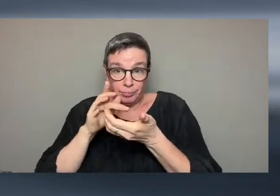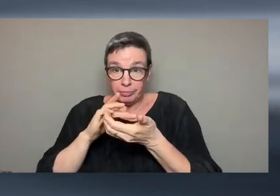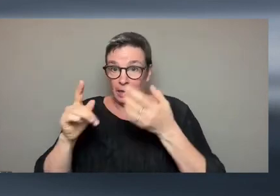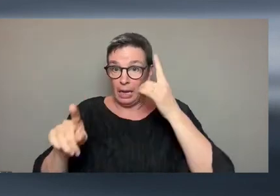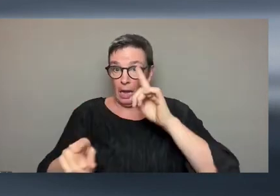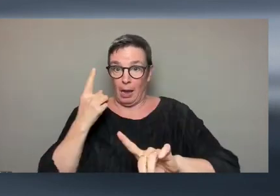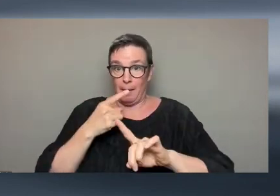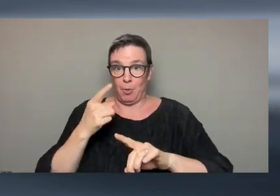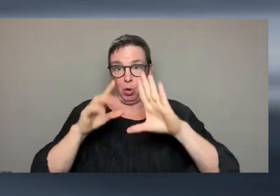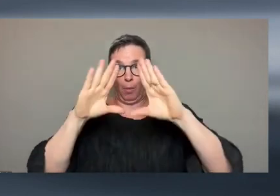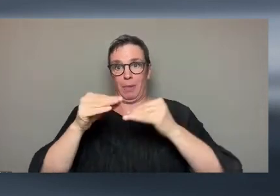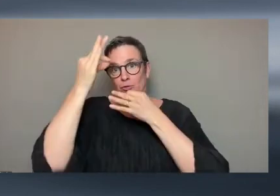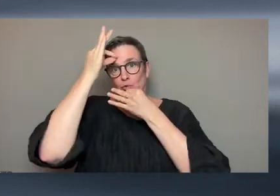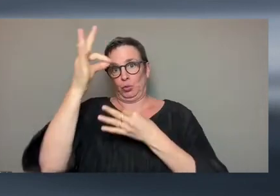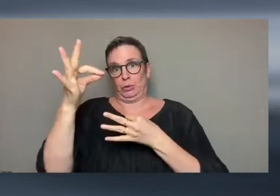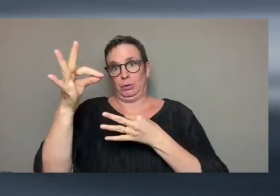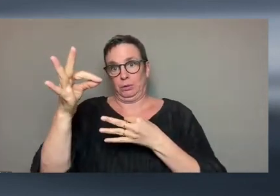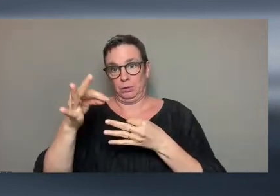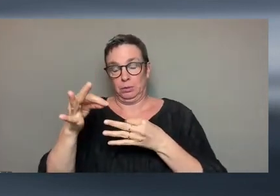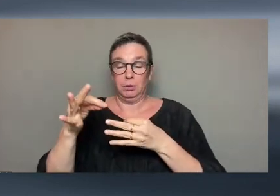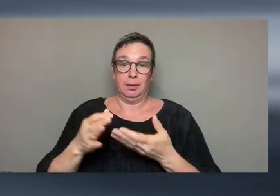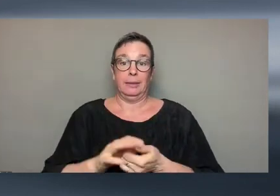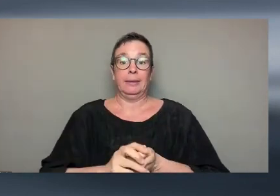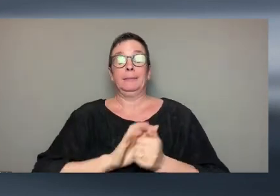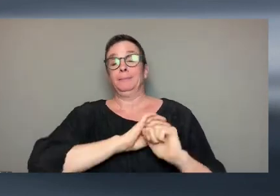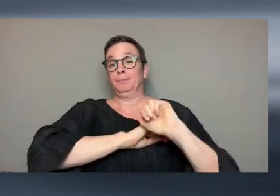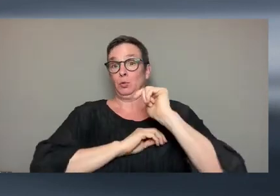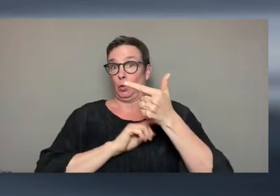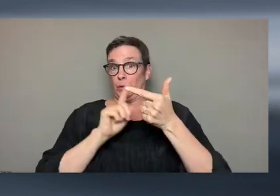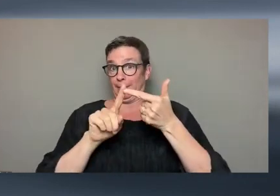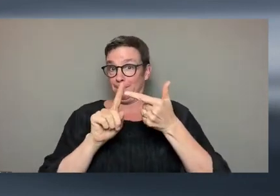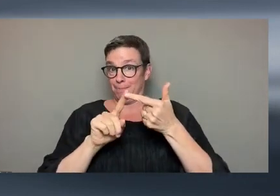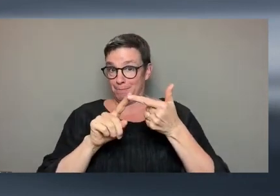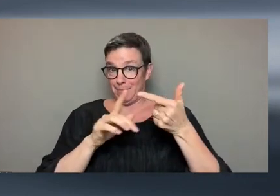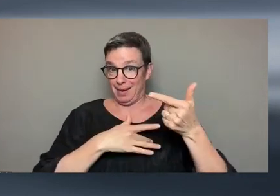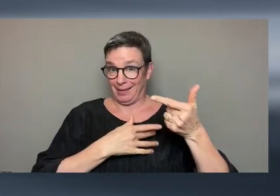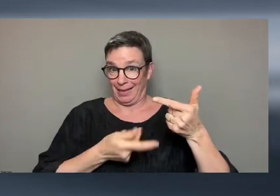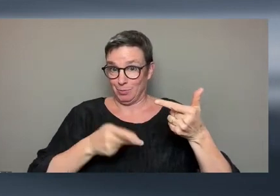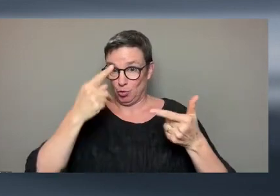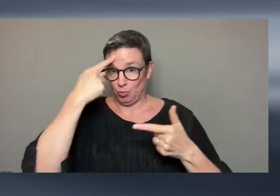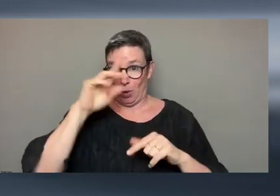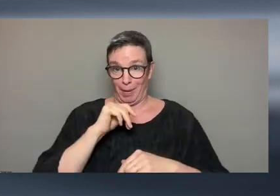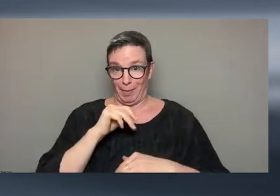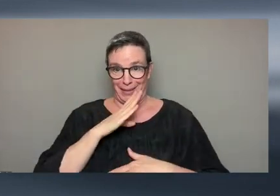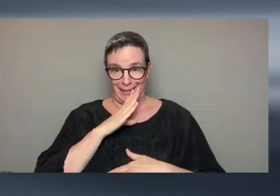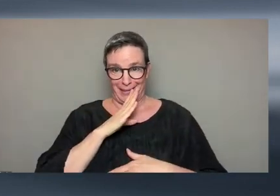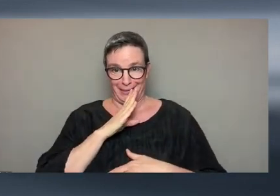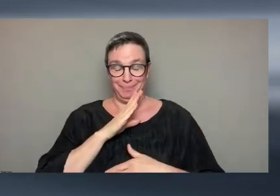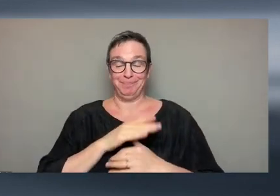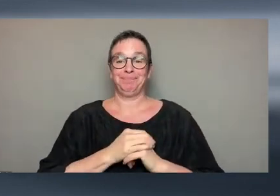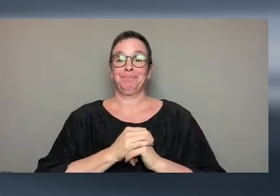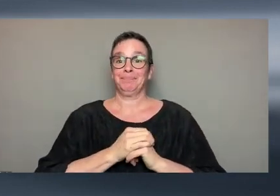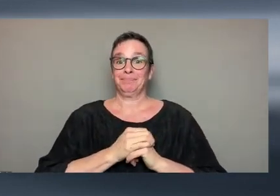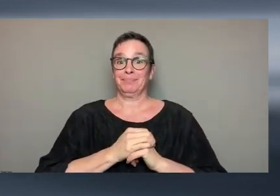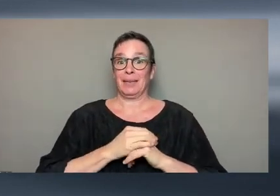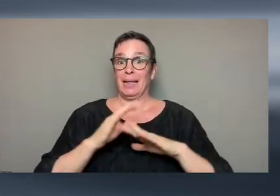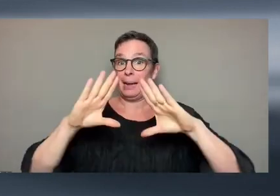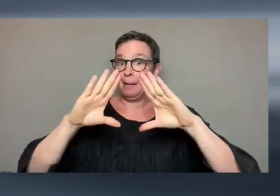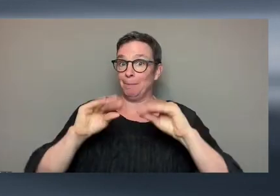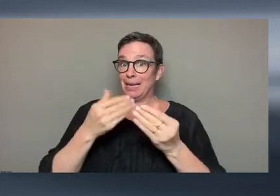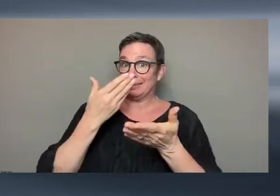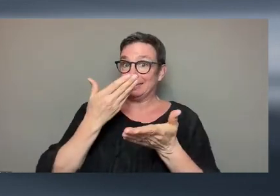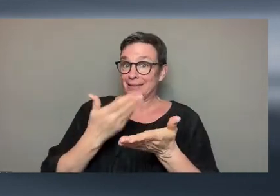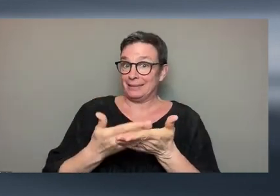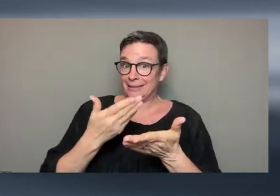aux bons endroits. Ensuite, la seconde, qui va plus nous intéresser cet après-midi, est simplement que cet endroit est fait pour